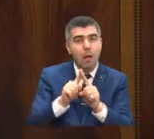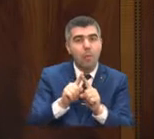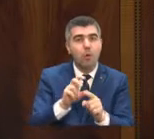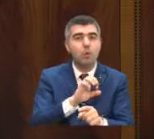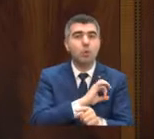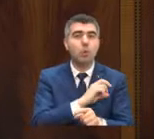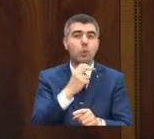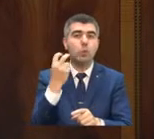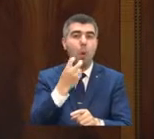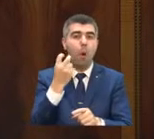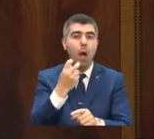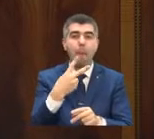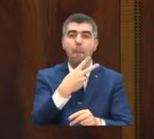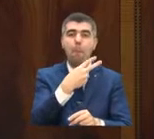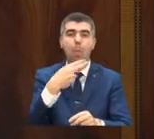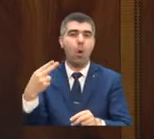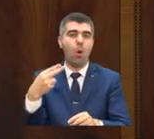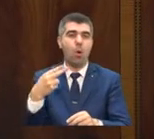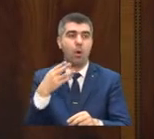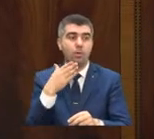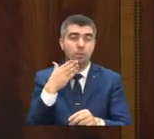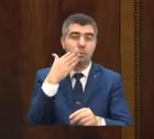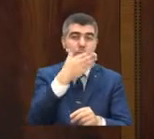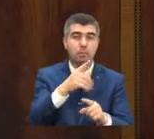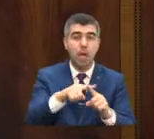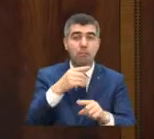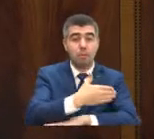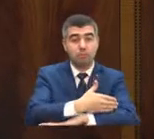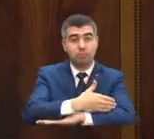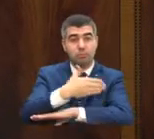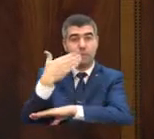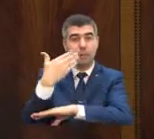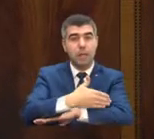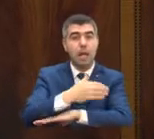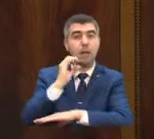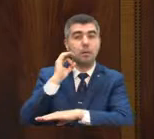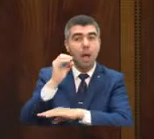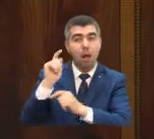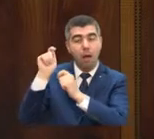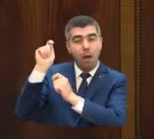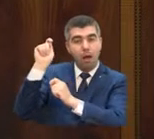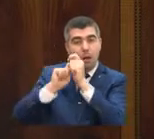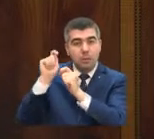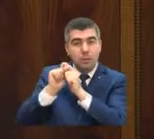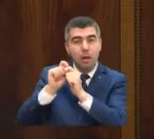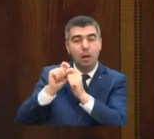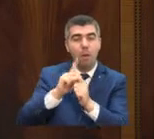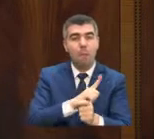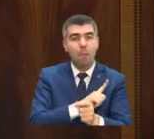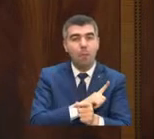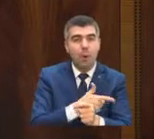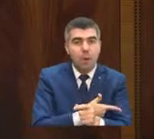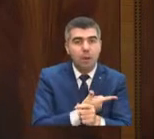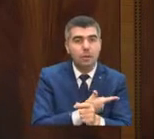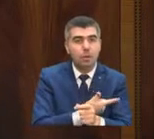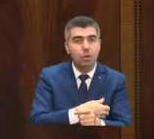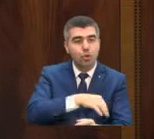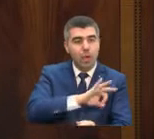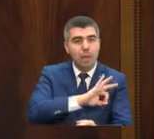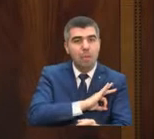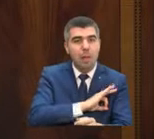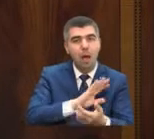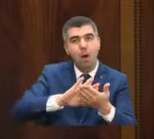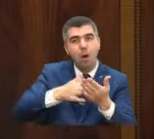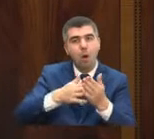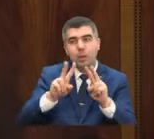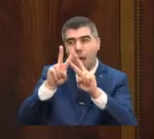مع وضع عدة حواجز المراقبة وتسخير عناصر الحرس الترابي والدرك الملكي وأعوان السلطة لتأمين المنطقة